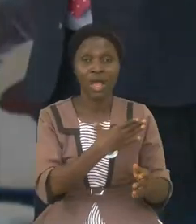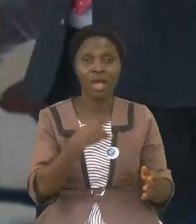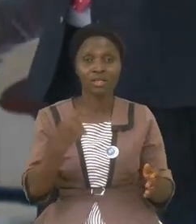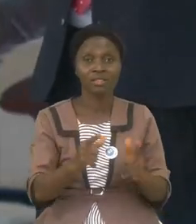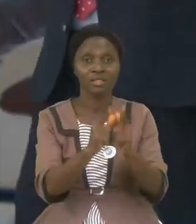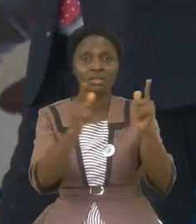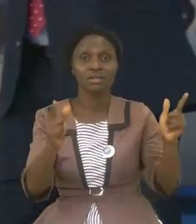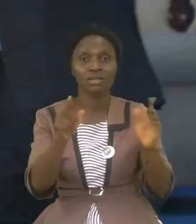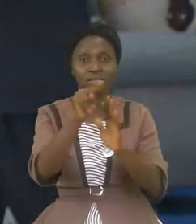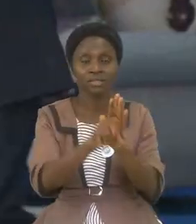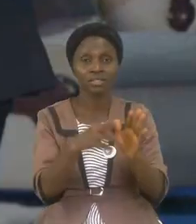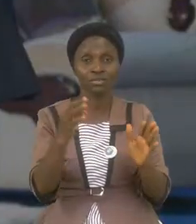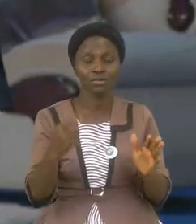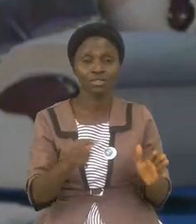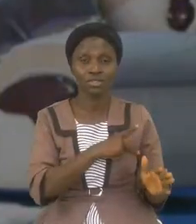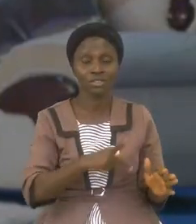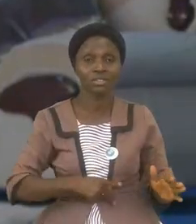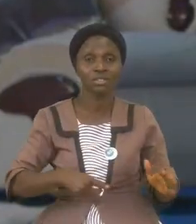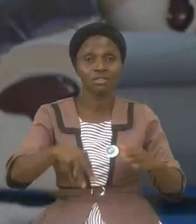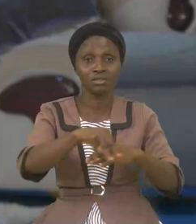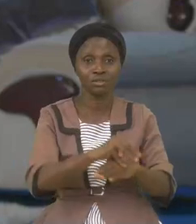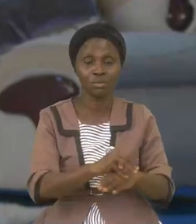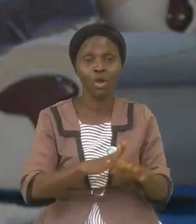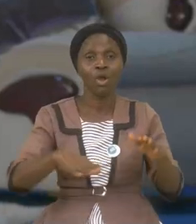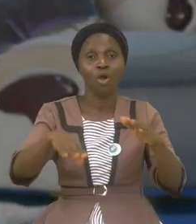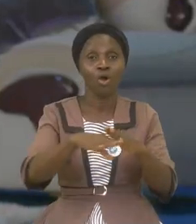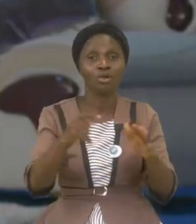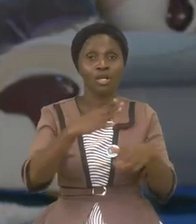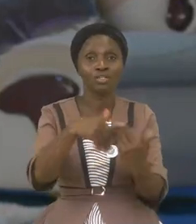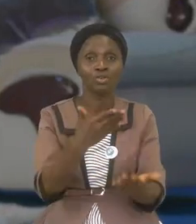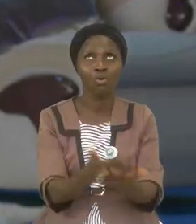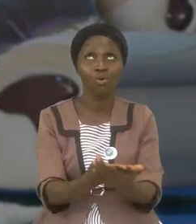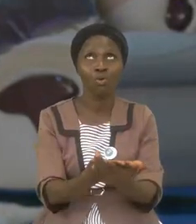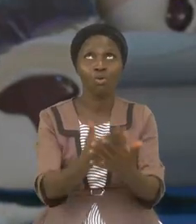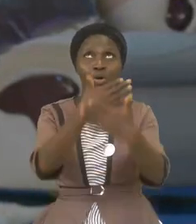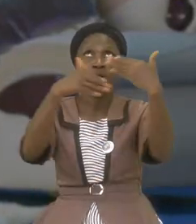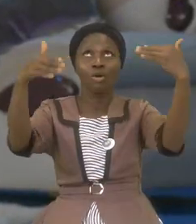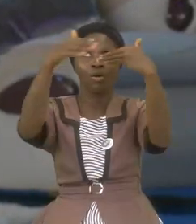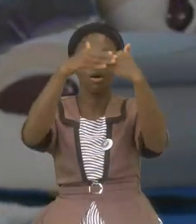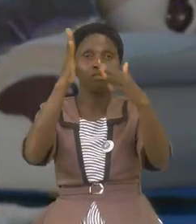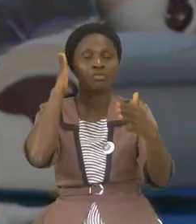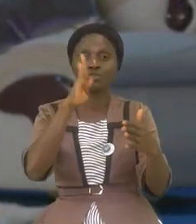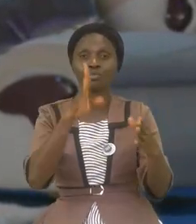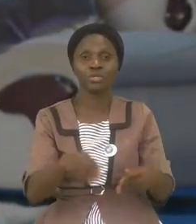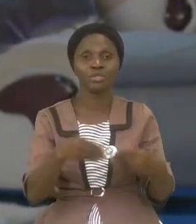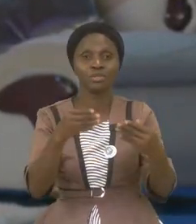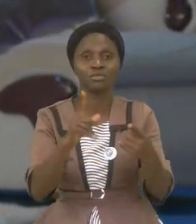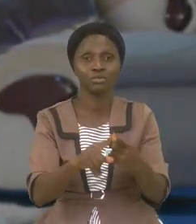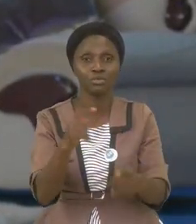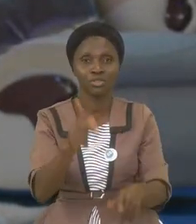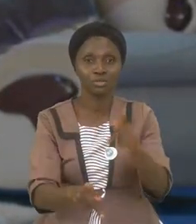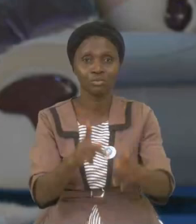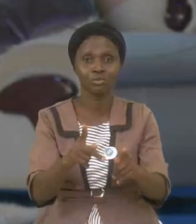27. Le règne, la domination et la grandeur de tous les royaumes qui sont sous les